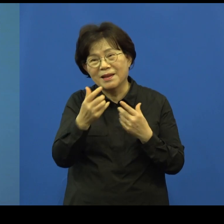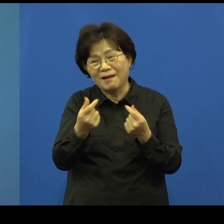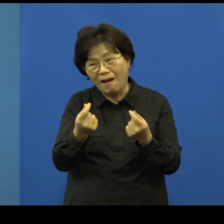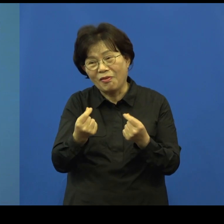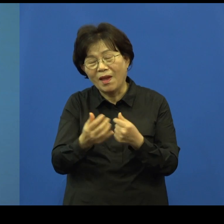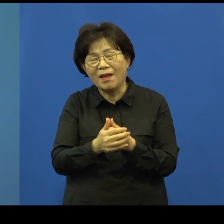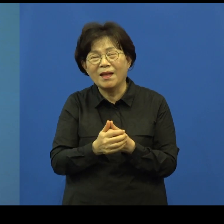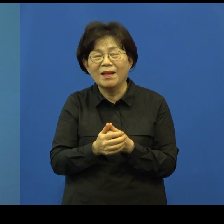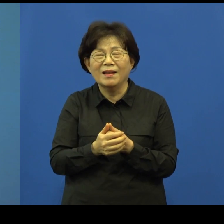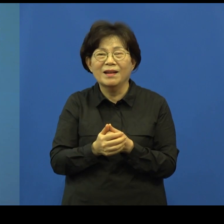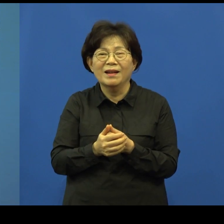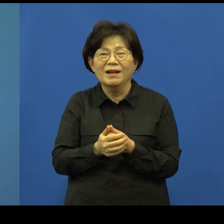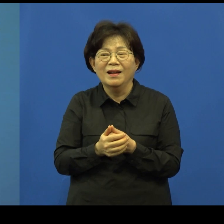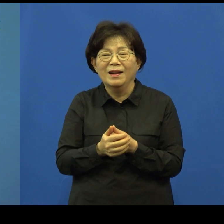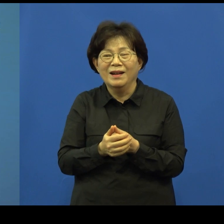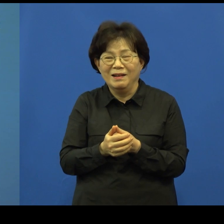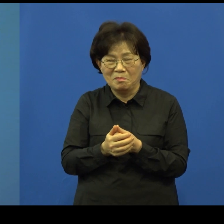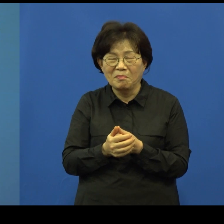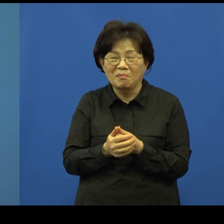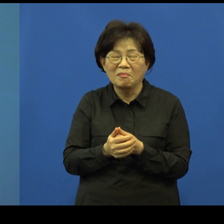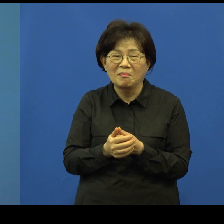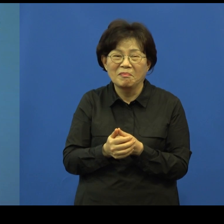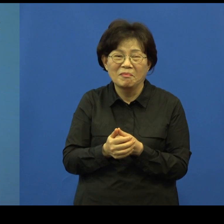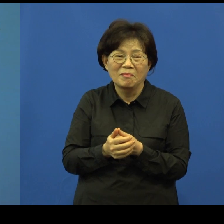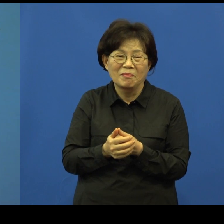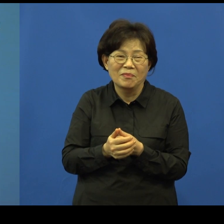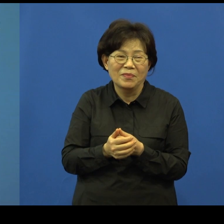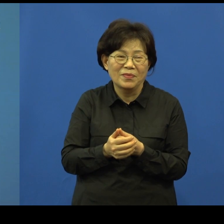대마초입니다 그러더라고. 그분이 경험이 있었는지는 모르겠는데